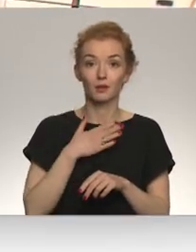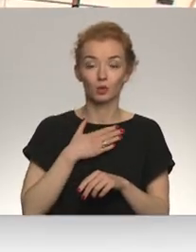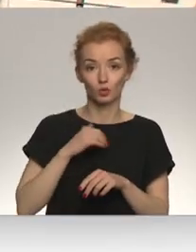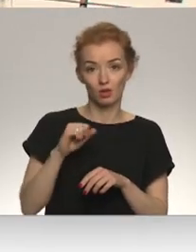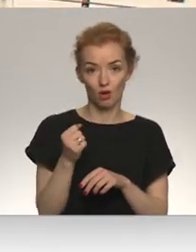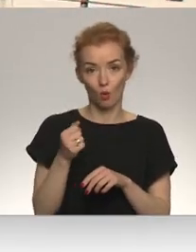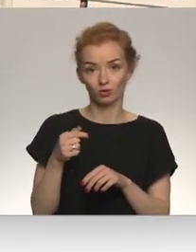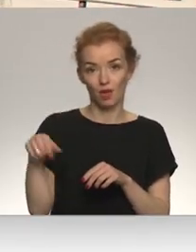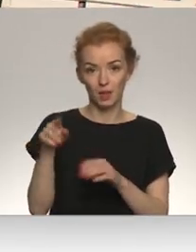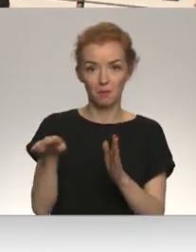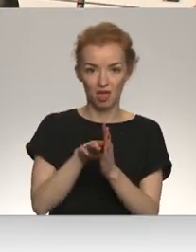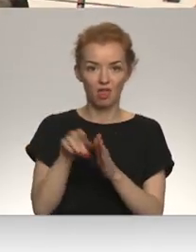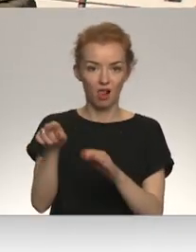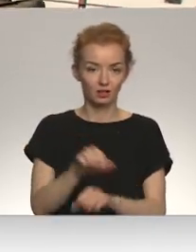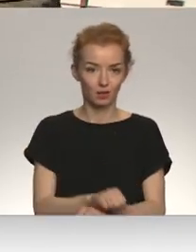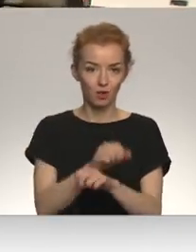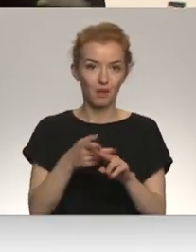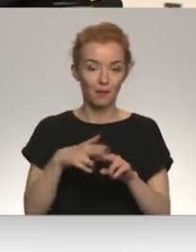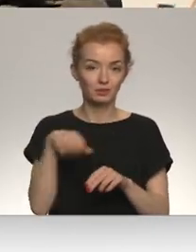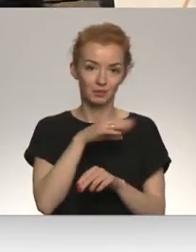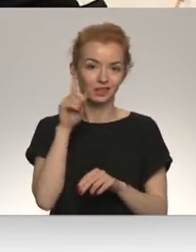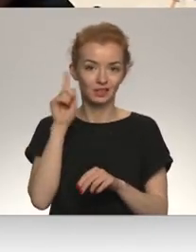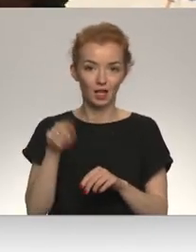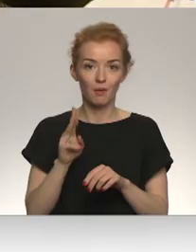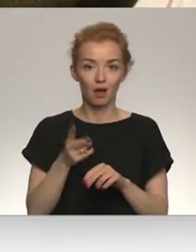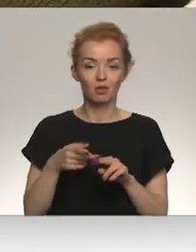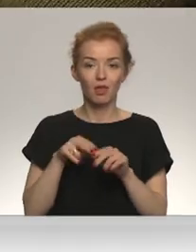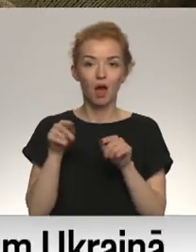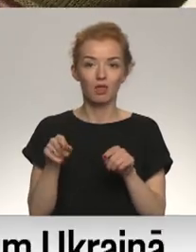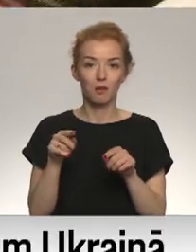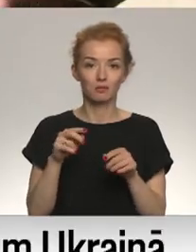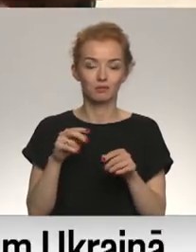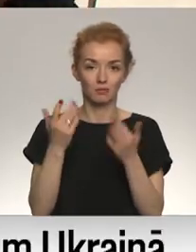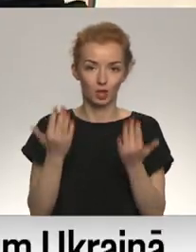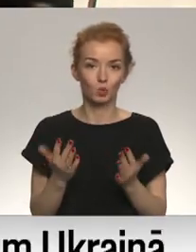draudzenes šajā demonstrācijā, tādēļ mēs zinājām, ka tāda notiek, un tad